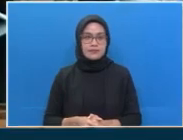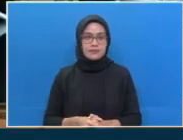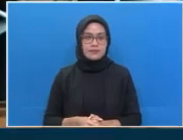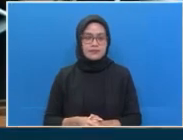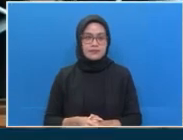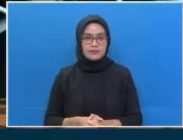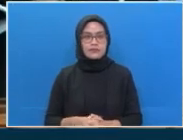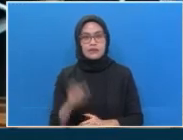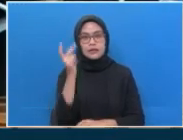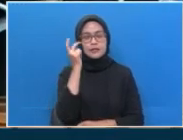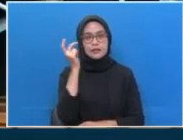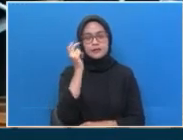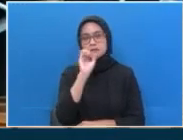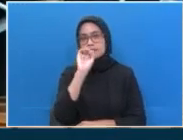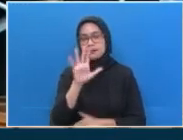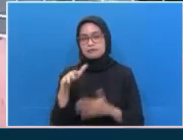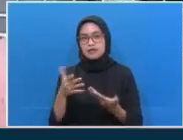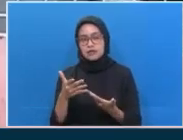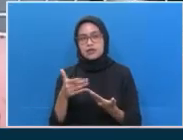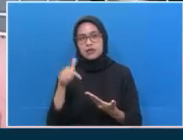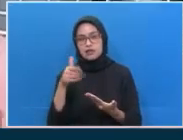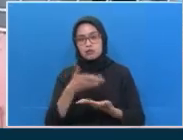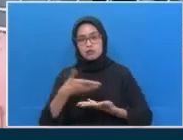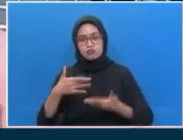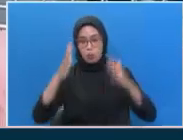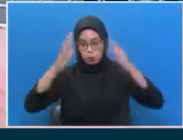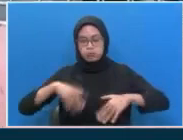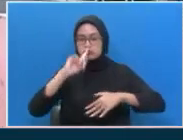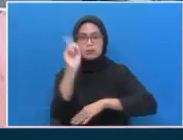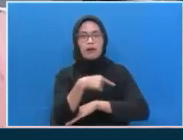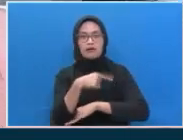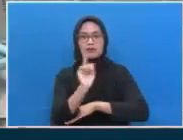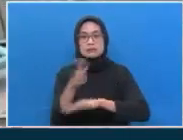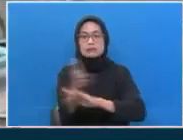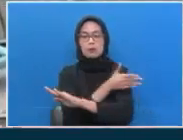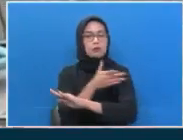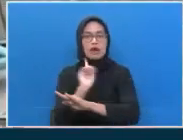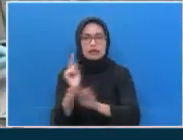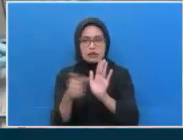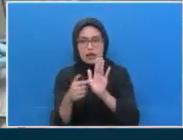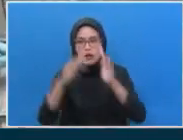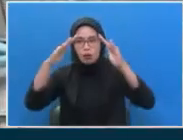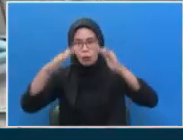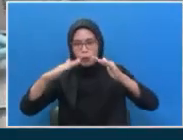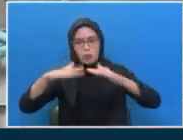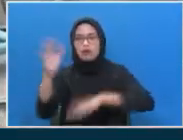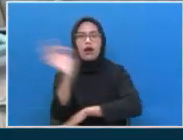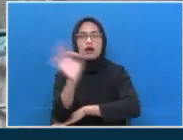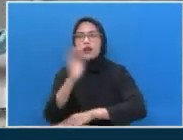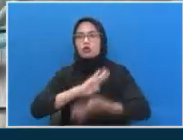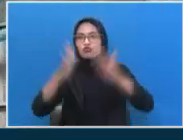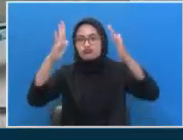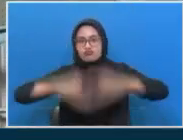menurut saksi mata saudari insiden itu terjadi begitu cepat karena sebelumnya tidak ada tanda-tanda akan ambruk aparat kepolisian dari